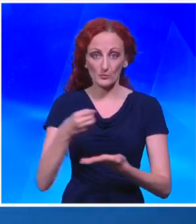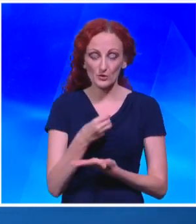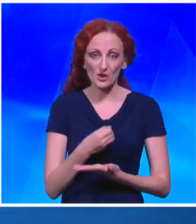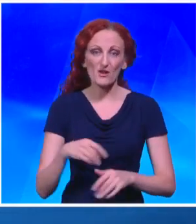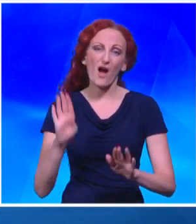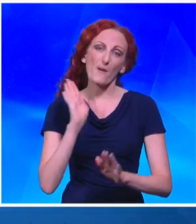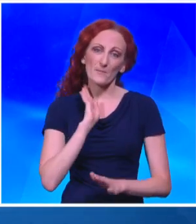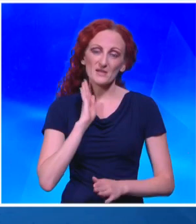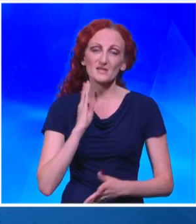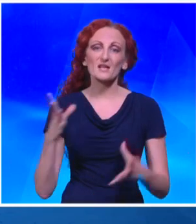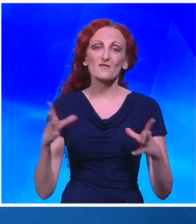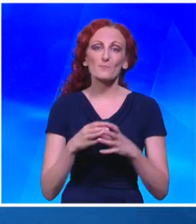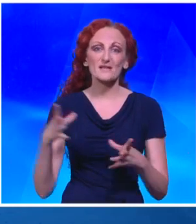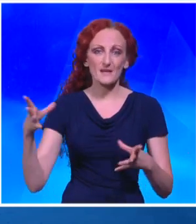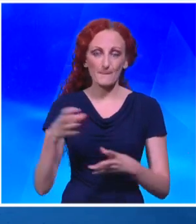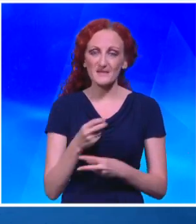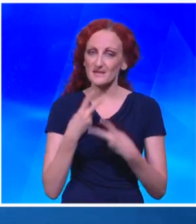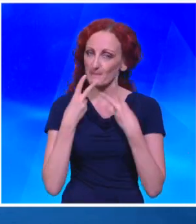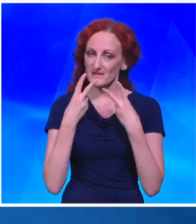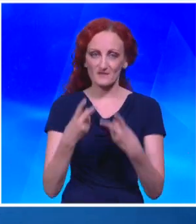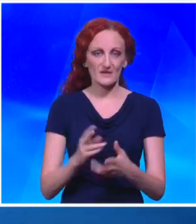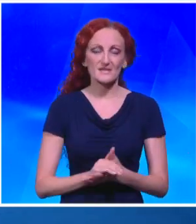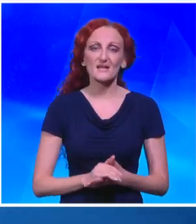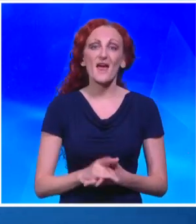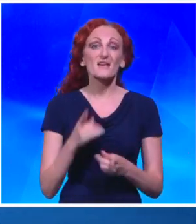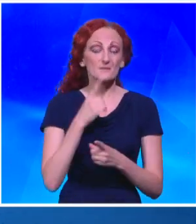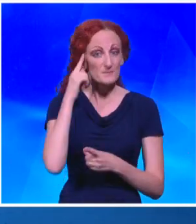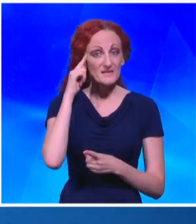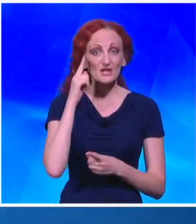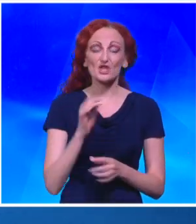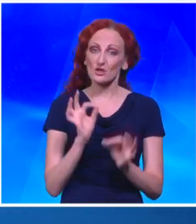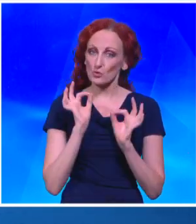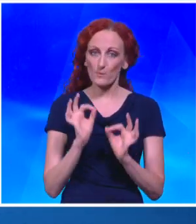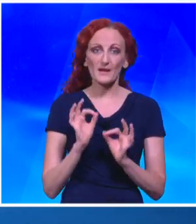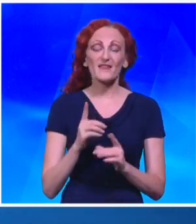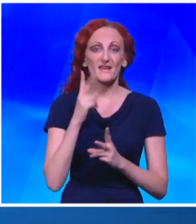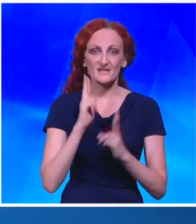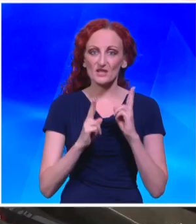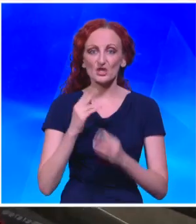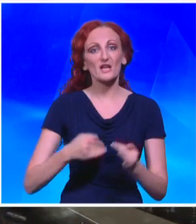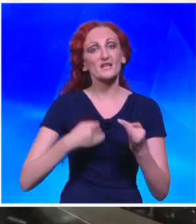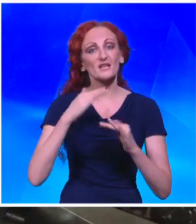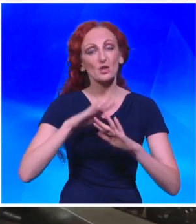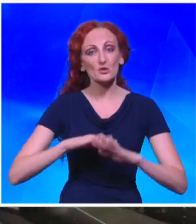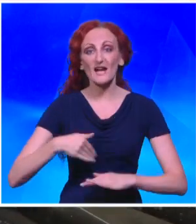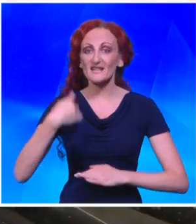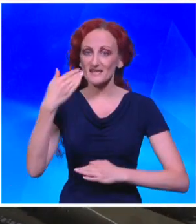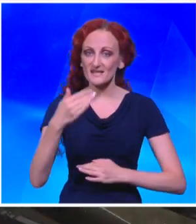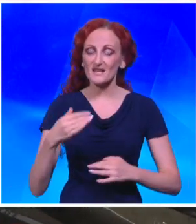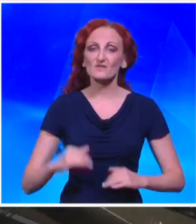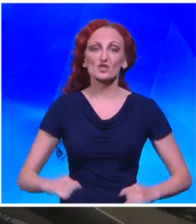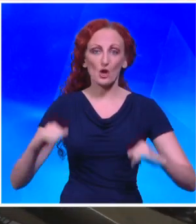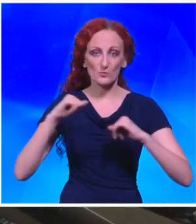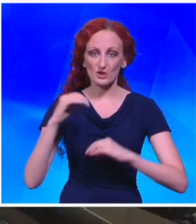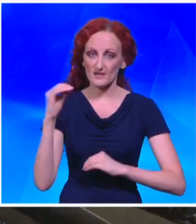без амбиция и без визия. Смятам, че е редно тези решения да останат за следващия общински съвет. Тоест да накажем София, защото след